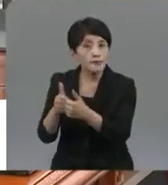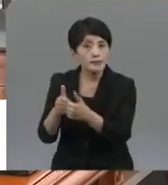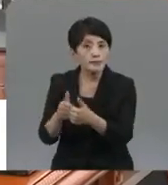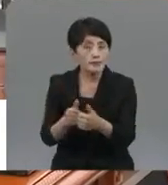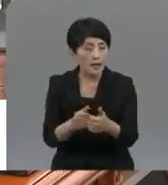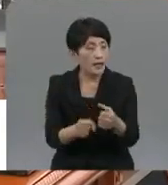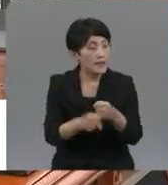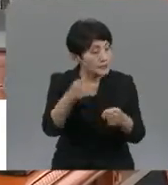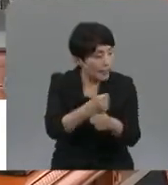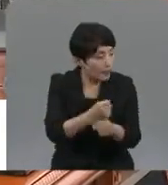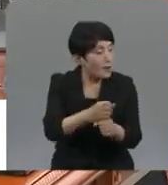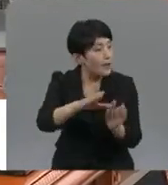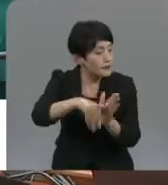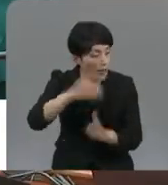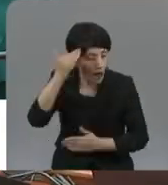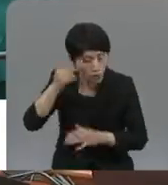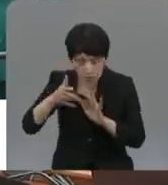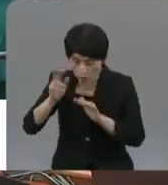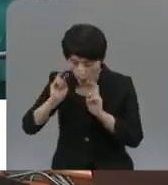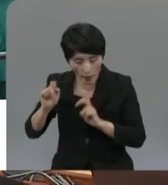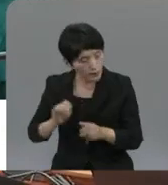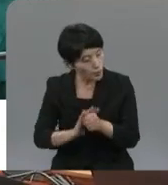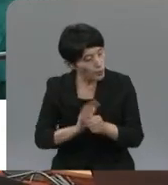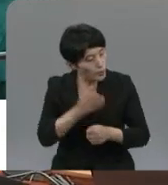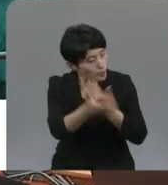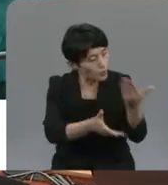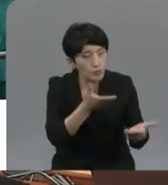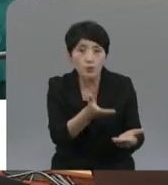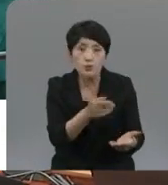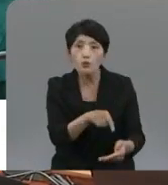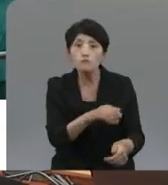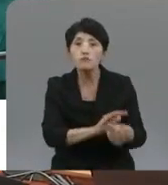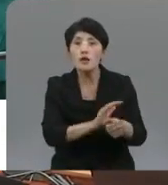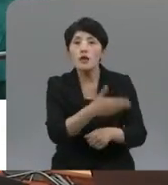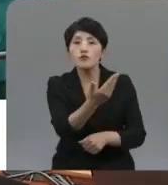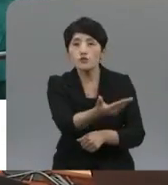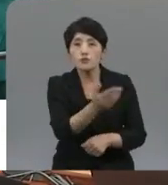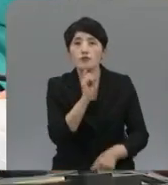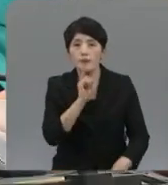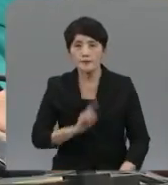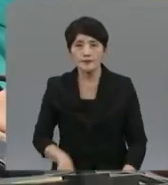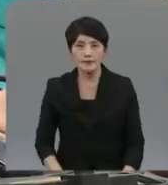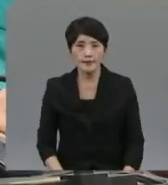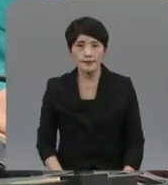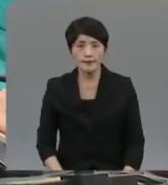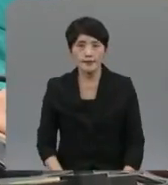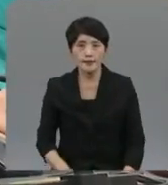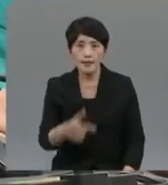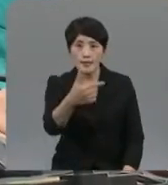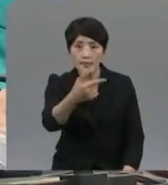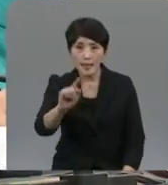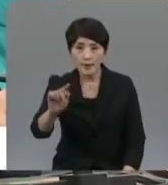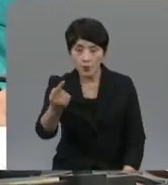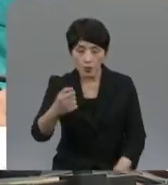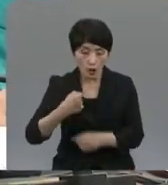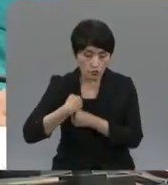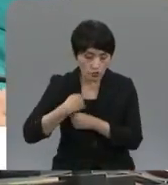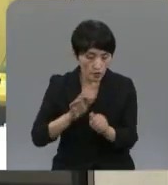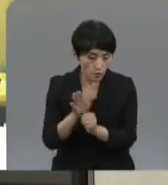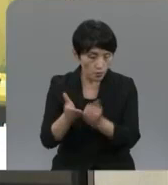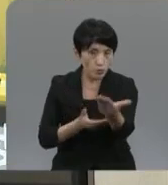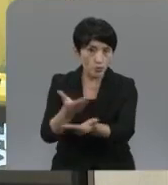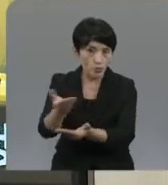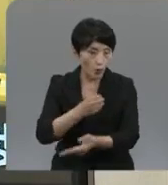quả ngoại giao trong chuyến công du châu Âu kéo dài 8 ngày vừa qua tổng thống cũng đã giải thích về lý do kéo dài thời gian công du và bất ngờ